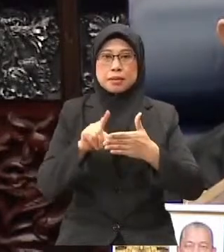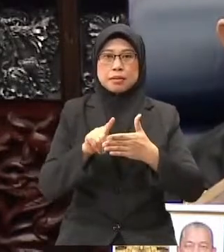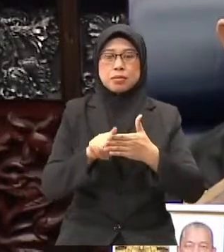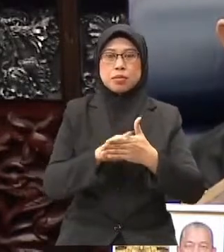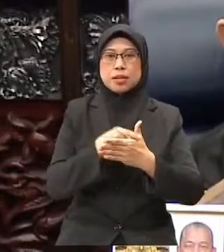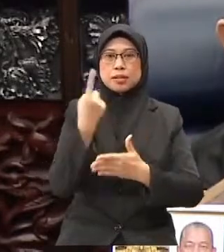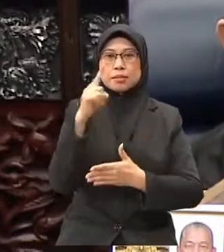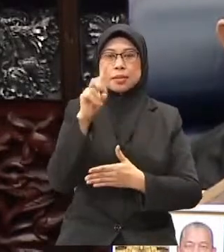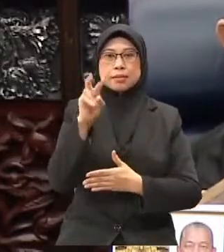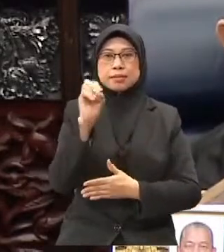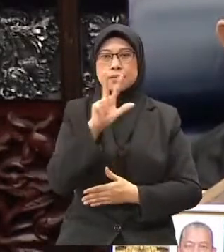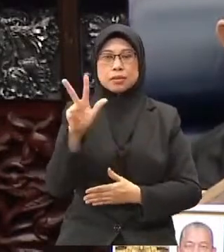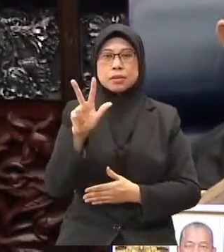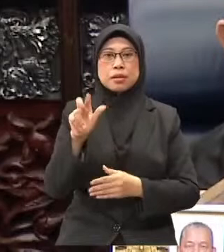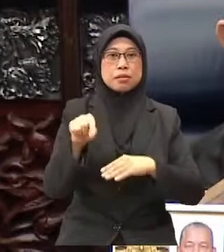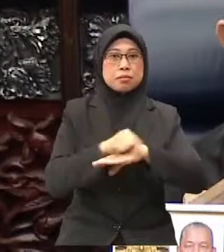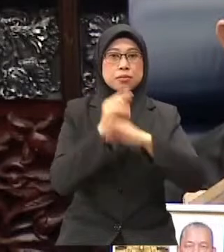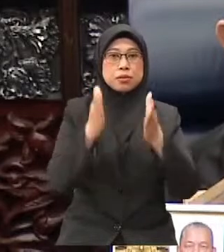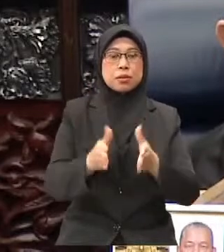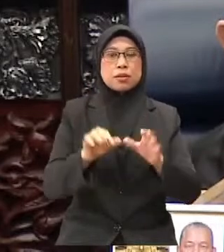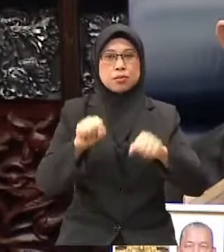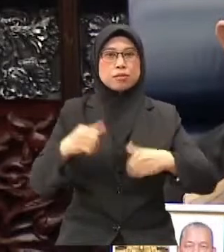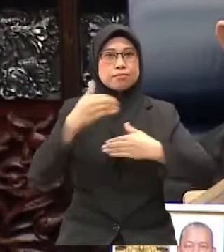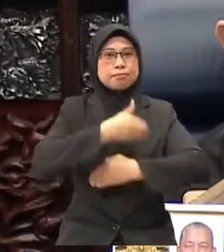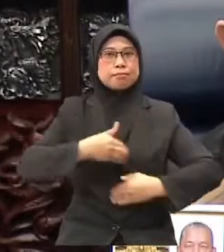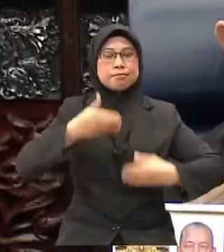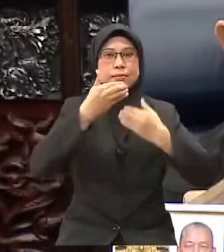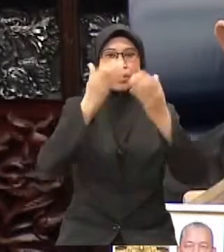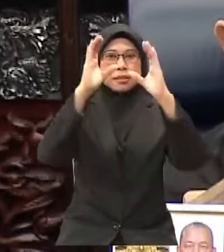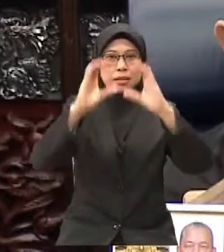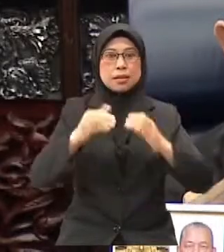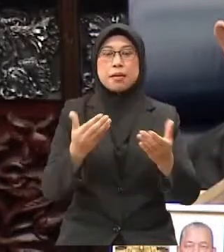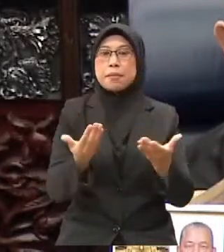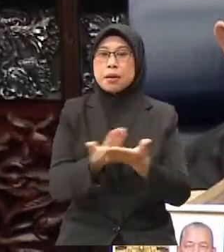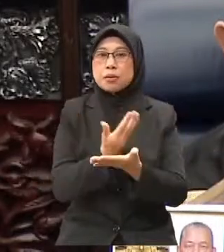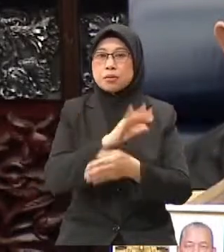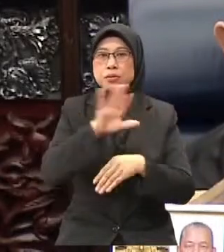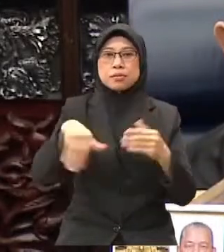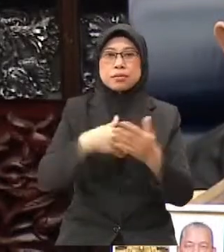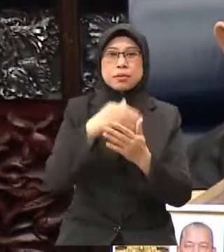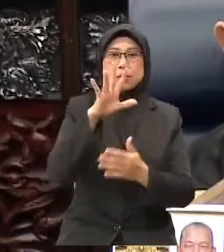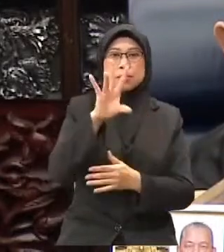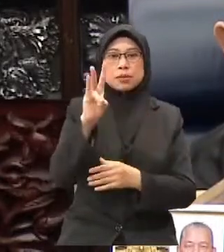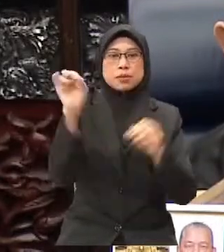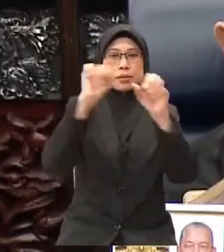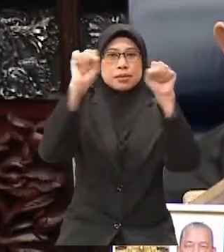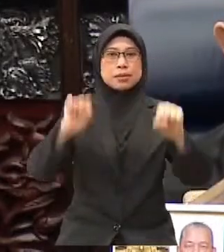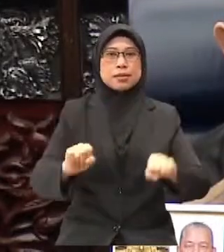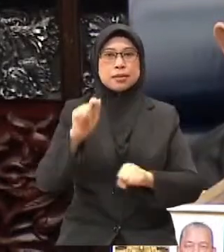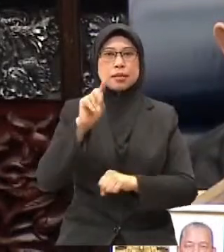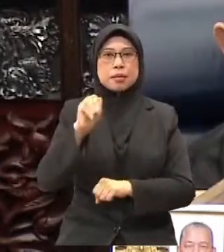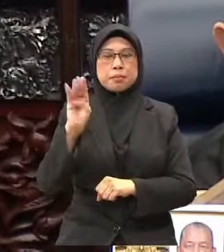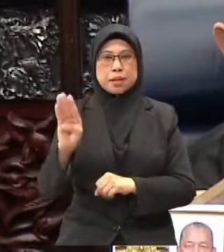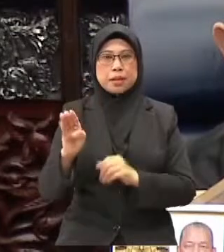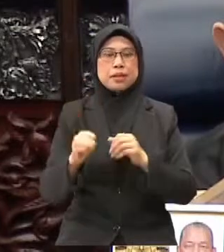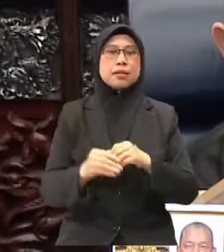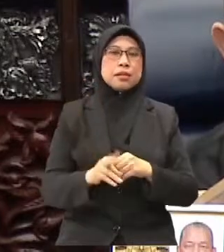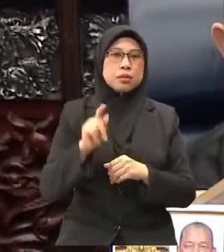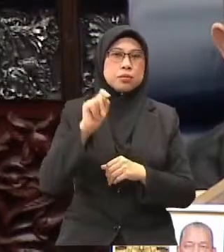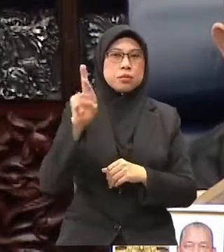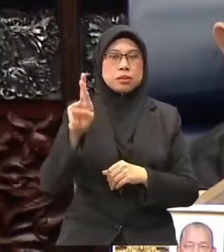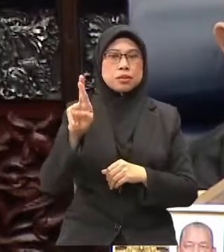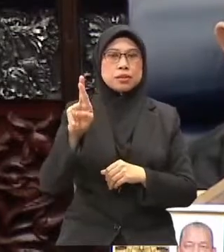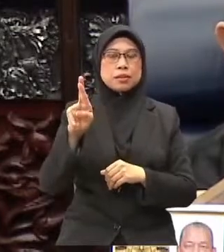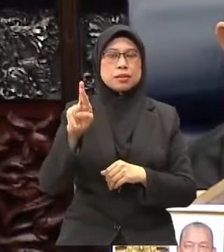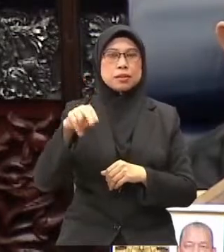2023 pengguna ktmb dapat menikmati kemudahan baru di mana kesemua 57 stesen ktnb komputer di lembah Klang